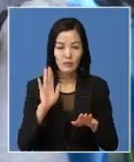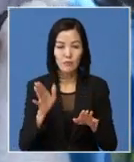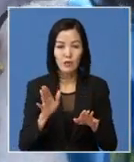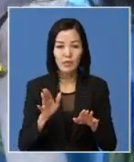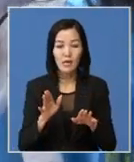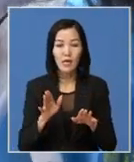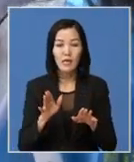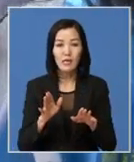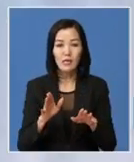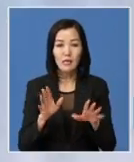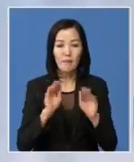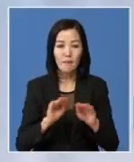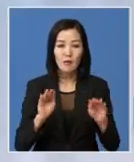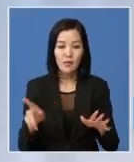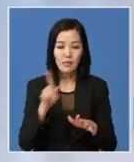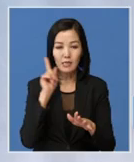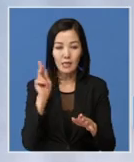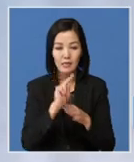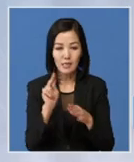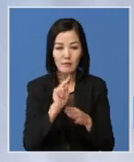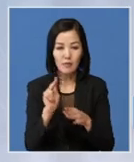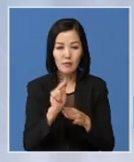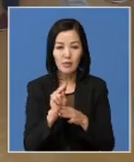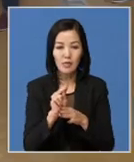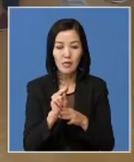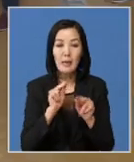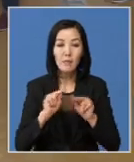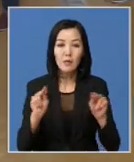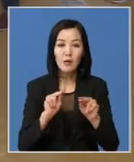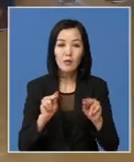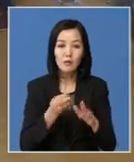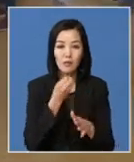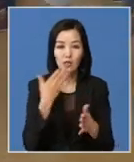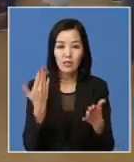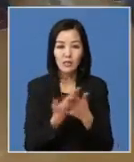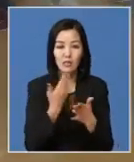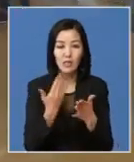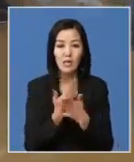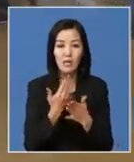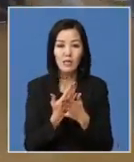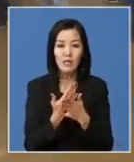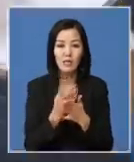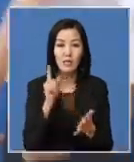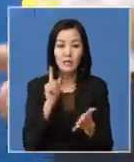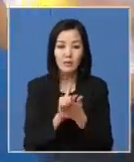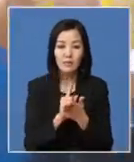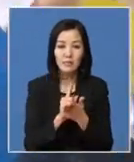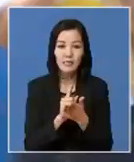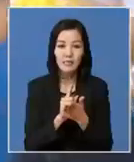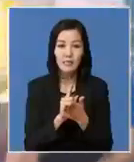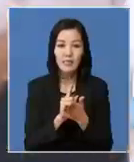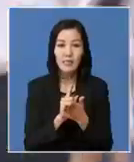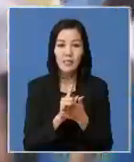Бұл бастама ұрпақ тәрбиелеу жолында еңбек етіп жүрген педагогтарды бір қуантып тастағаны рас. Жиында жас ұстаздар осы міндеттің салмақты екенін айтып